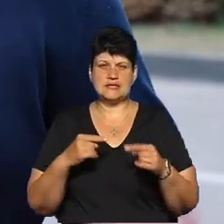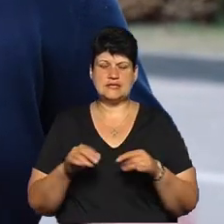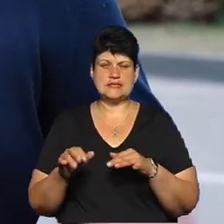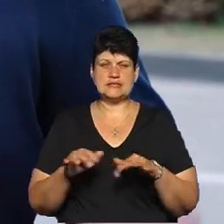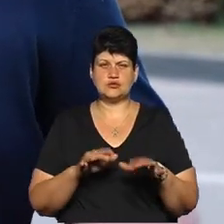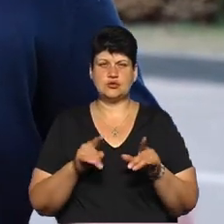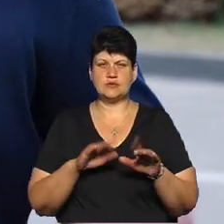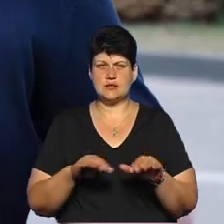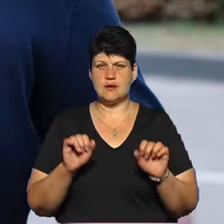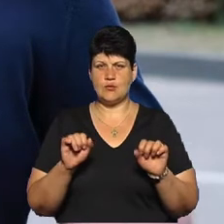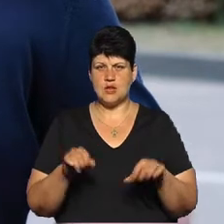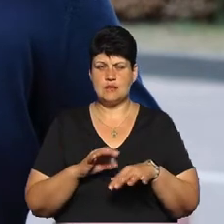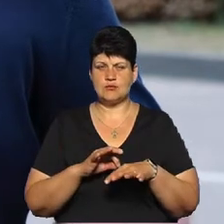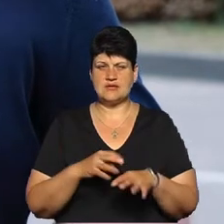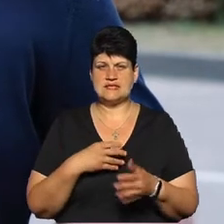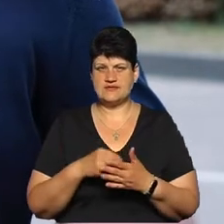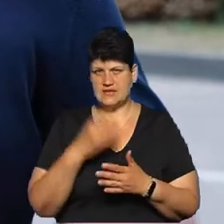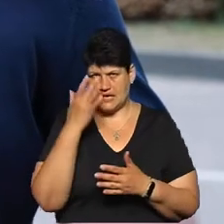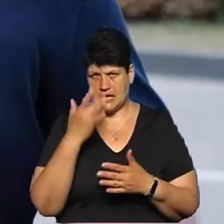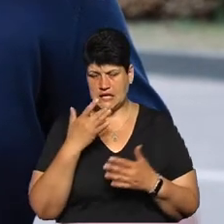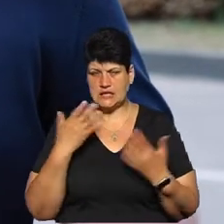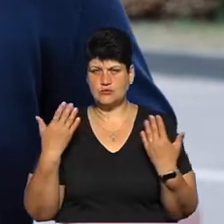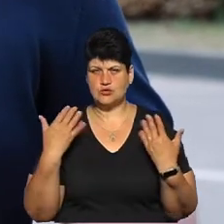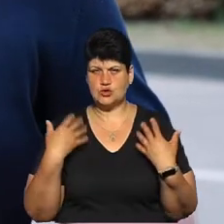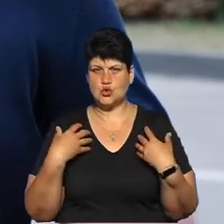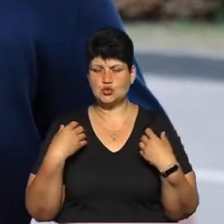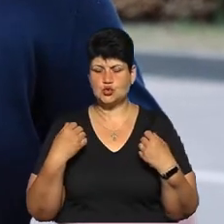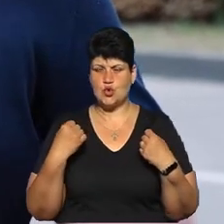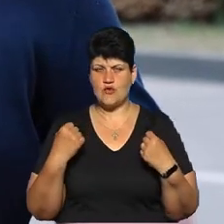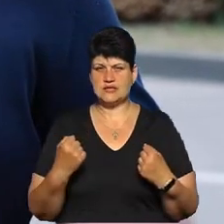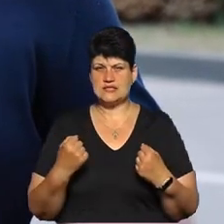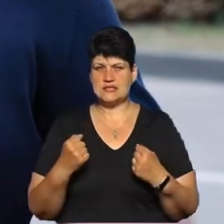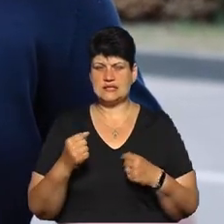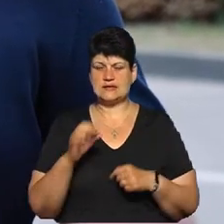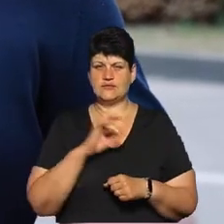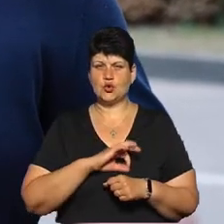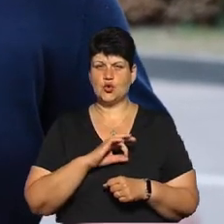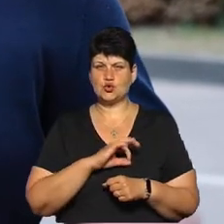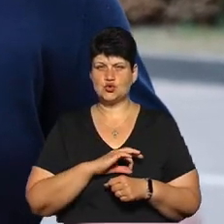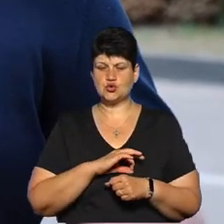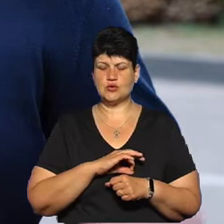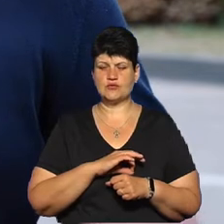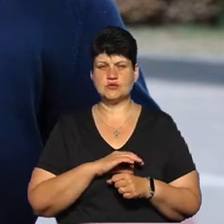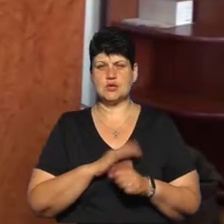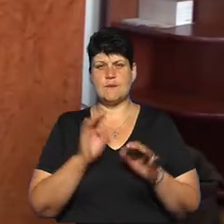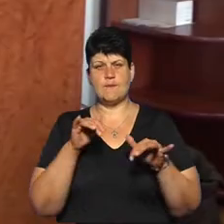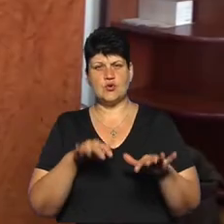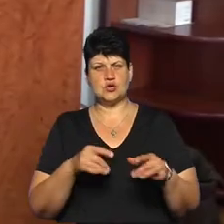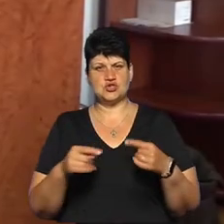могли провести свій літній відпочинок і оздоровитися, на використовуючи природу моря чи інших країн